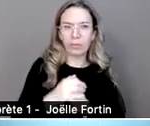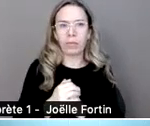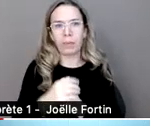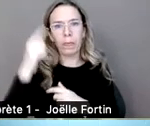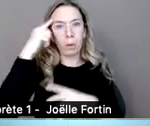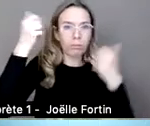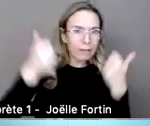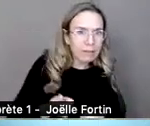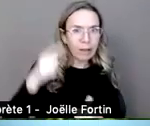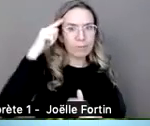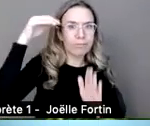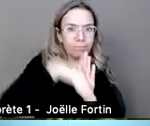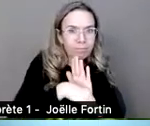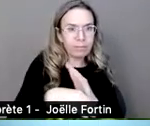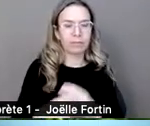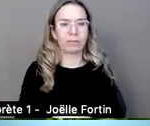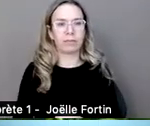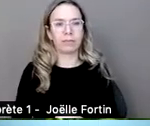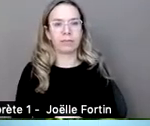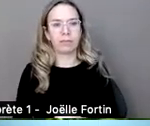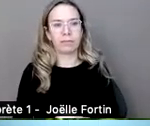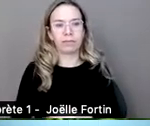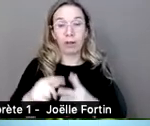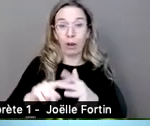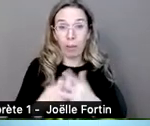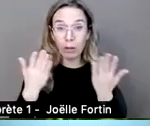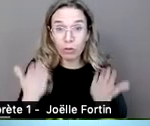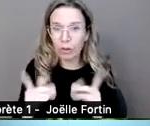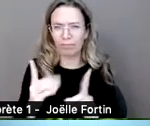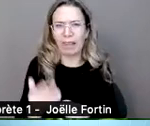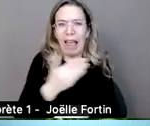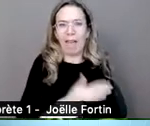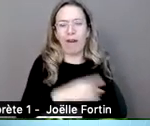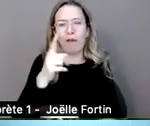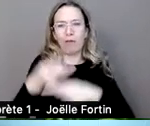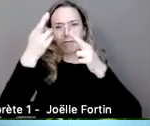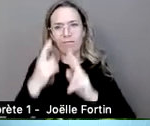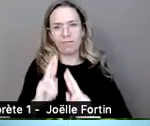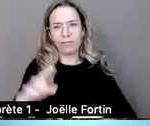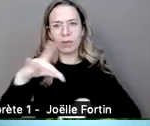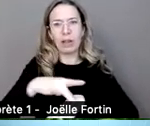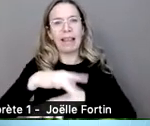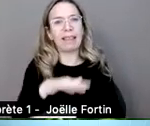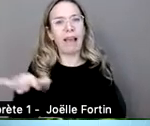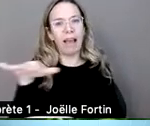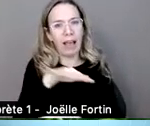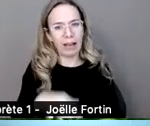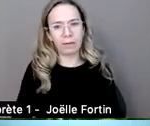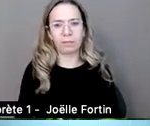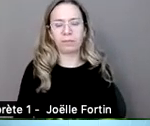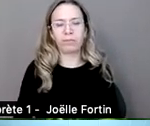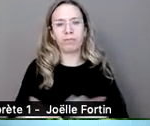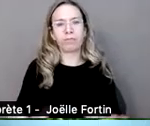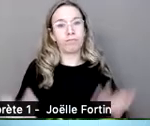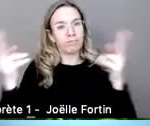déficiences. Avant de commencer, nous allons passer avec la reconnaissance des terres. Nous